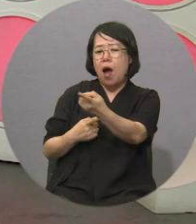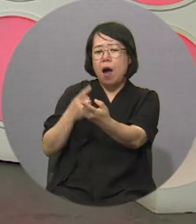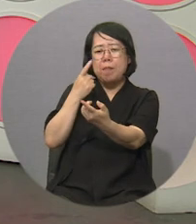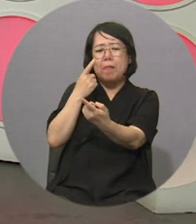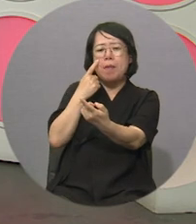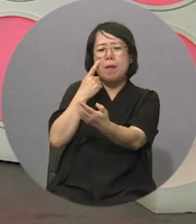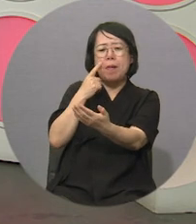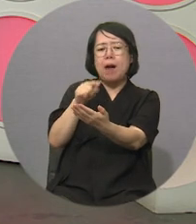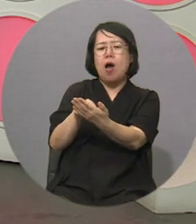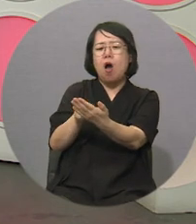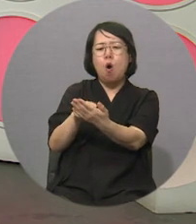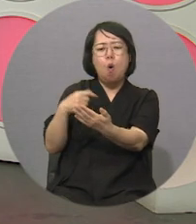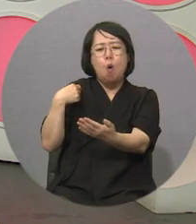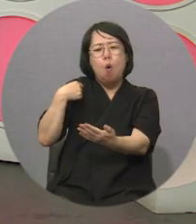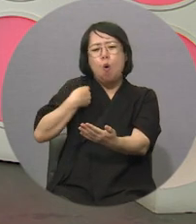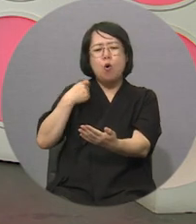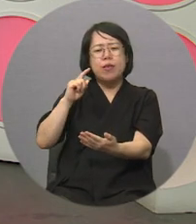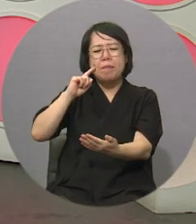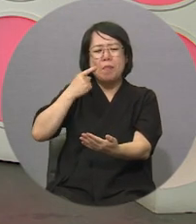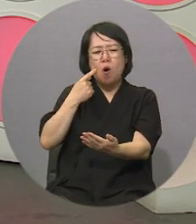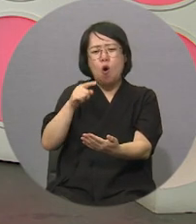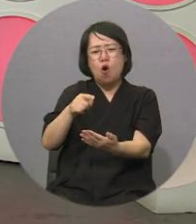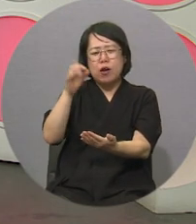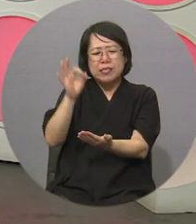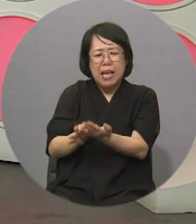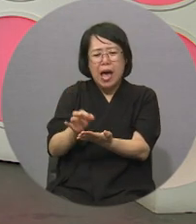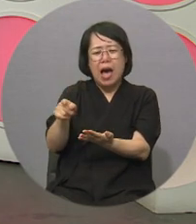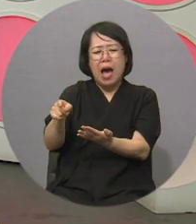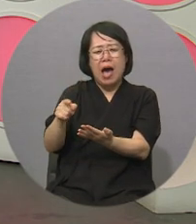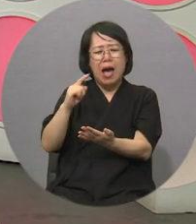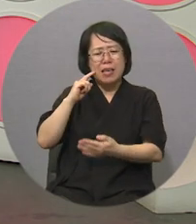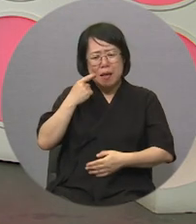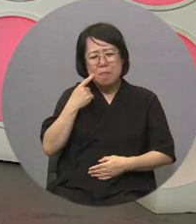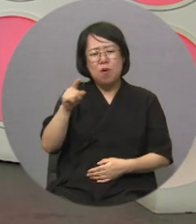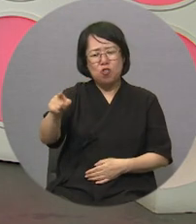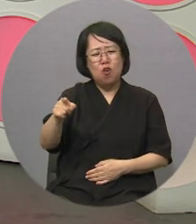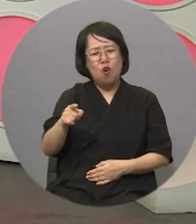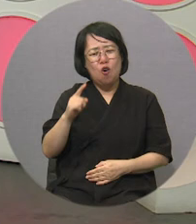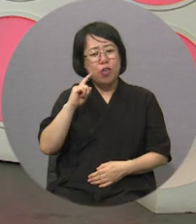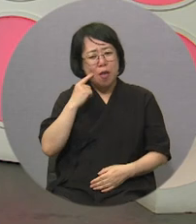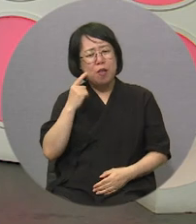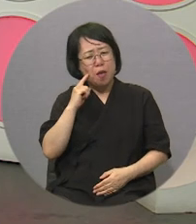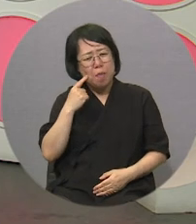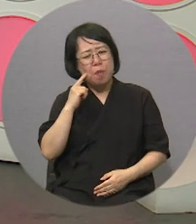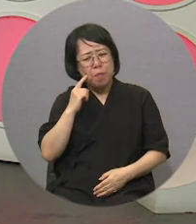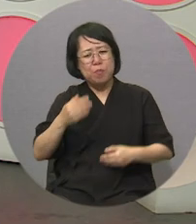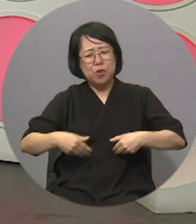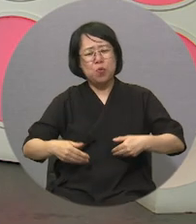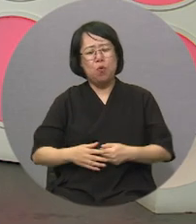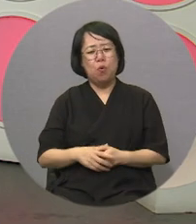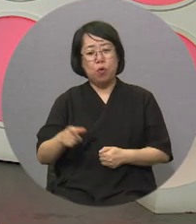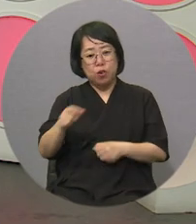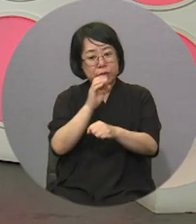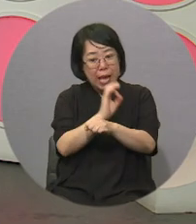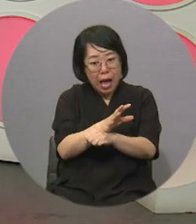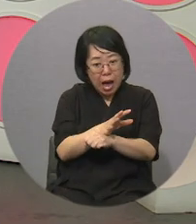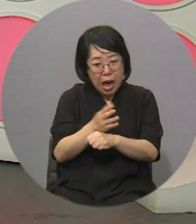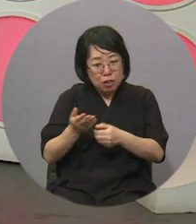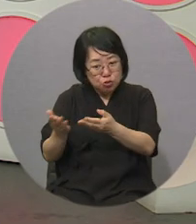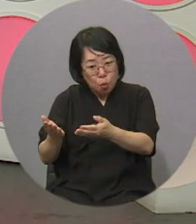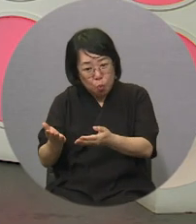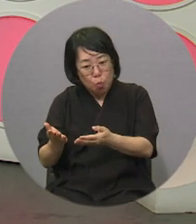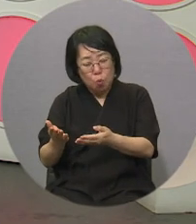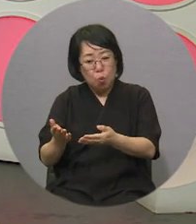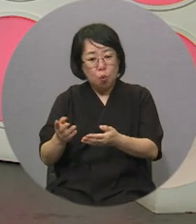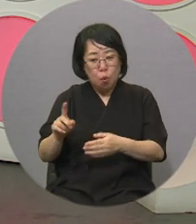이거는 가격도 괜찮고 야 이건 또 이런 디자인이라서 예쁘고 야 어때 어때 어떤게 마음에 들어 이거 사 줄까 저거